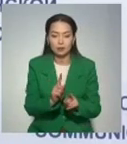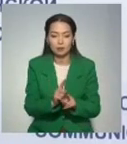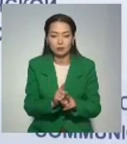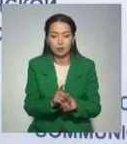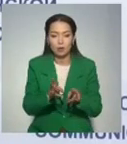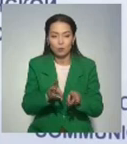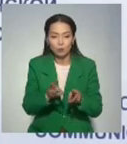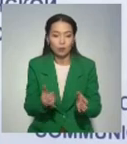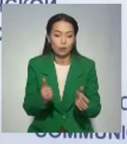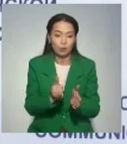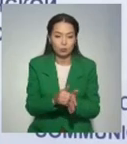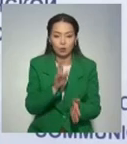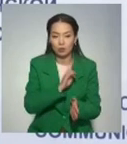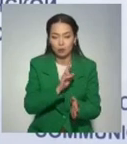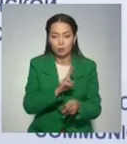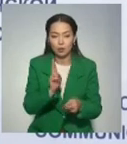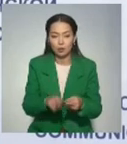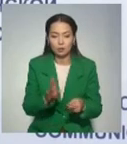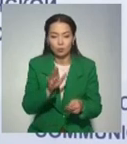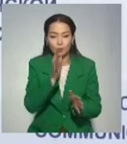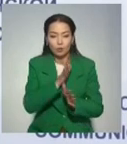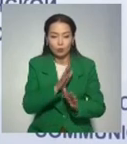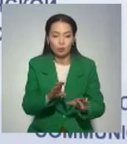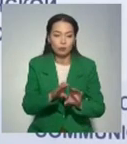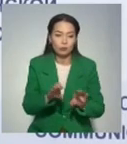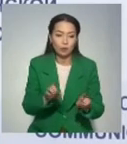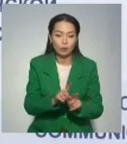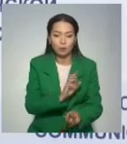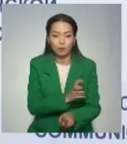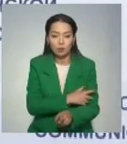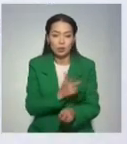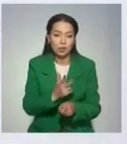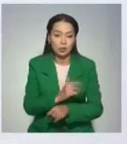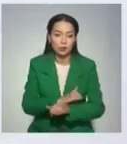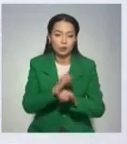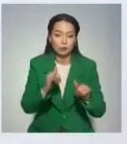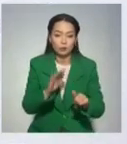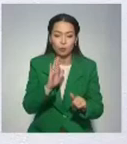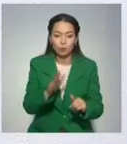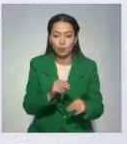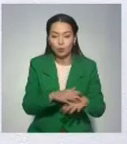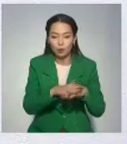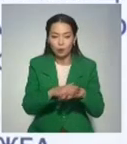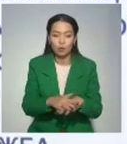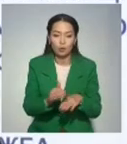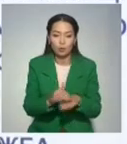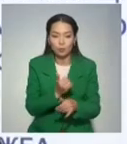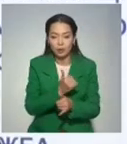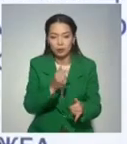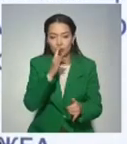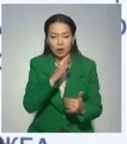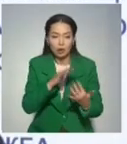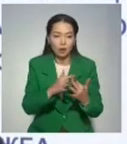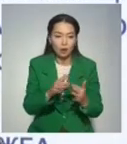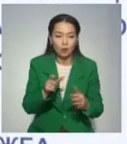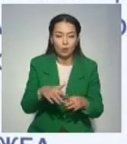қазандық орнатуға қатысты жұмыстар аяқталды. Бұл орталық қазандықтың қуатынан 3 есе артық. Биыл Қарлы көл, Игілік және Қазақстан ауылдарындағы